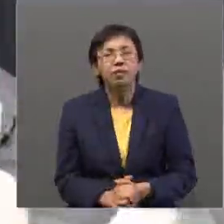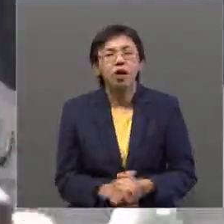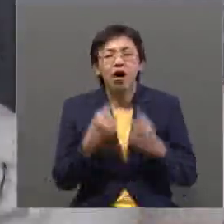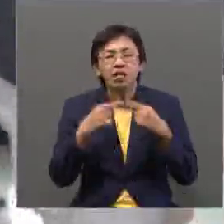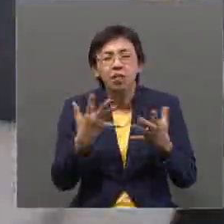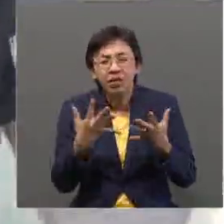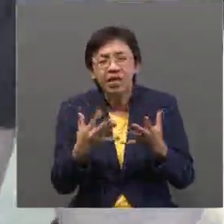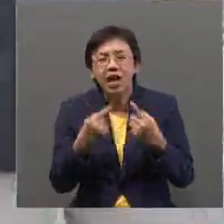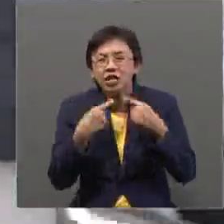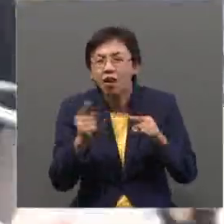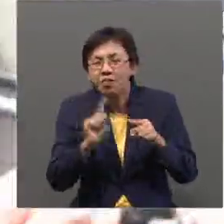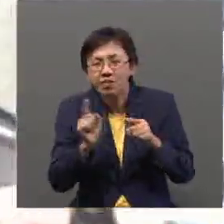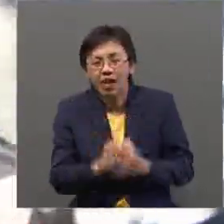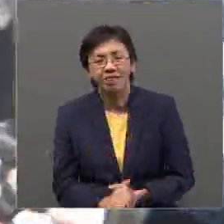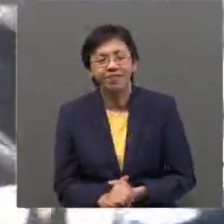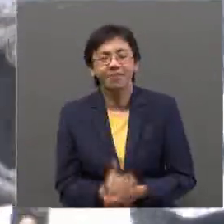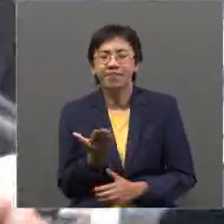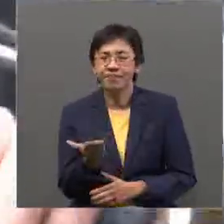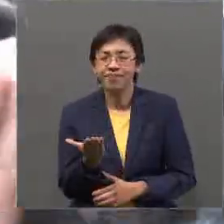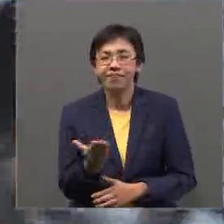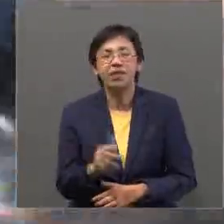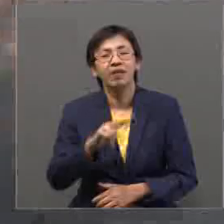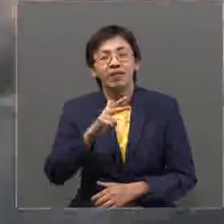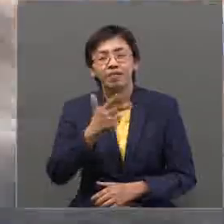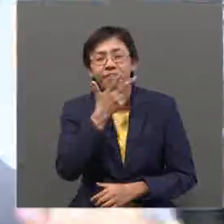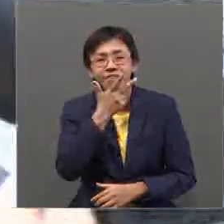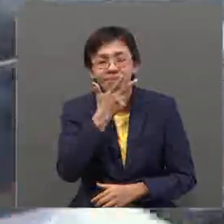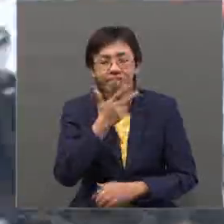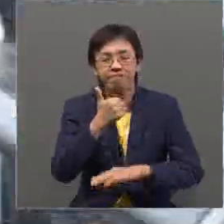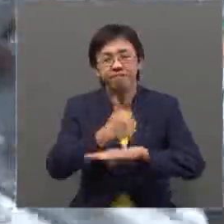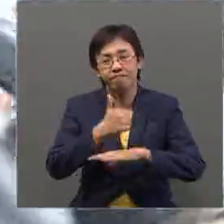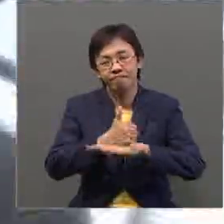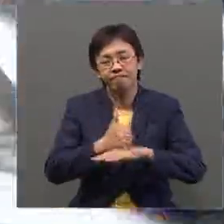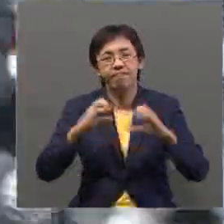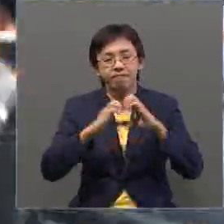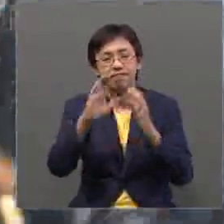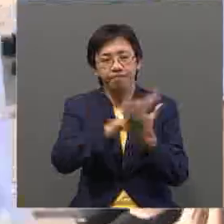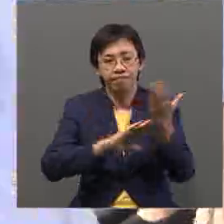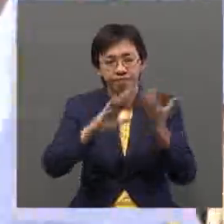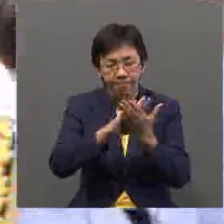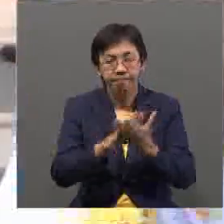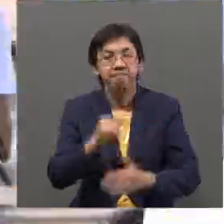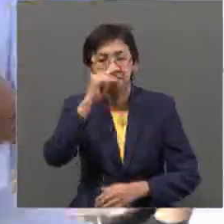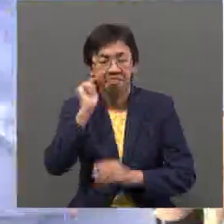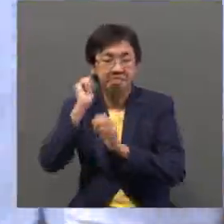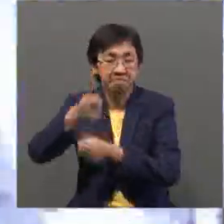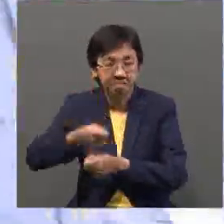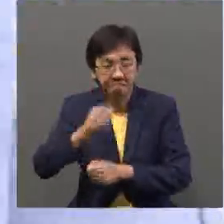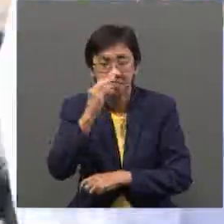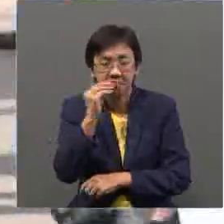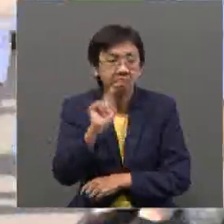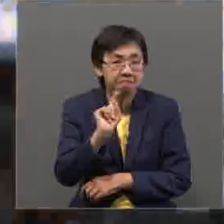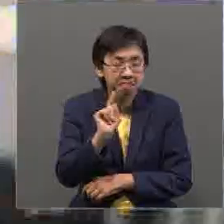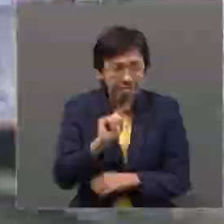แบบว่างัดคำตอบมาหน่อยก็จะมีอย่างคุณอนุทินชาญวีรกูลนะหัวหน้าพรรคภูมิใจไทยคือคุณชูวิทย์เนี่ยเขาพูด